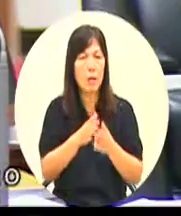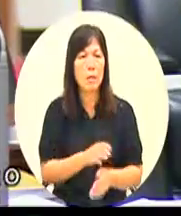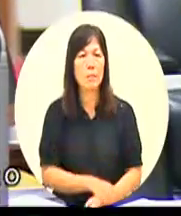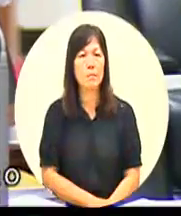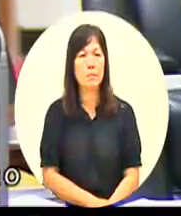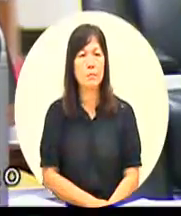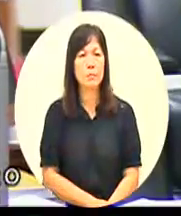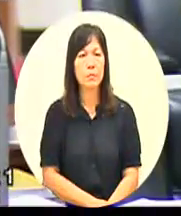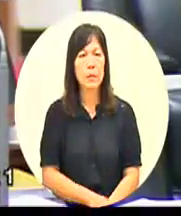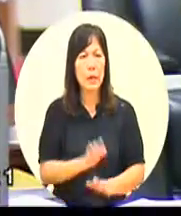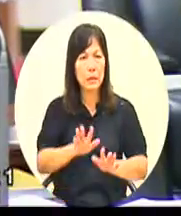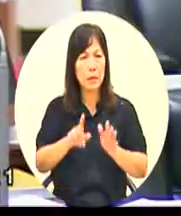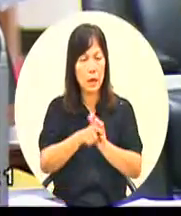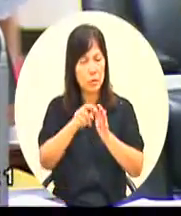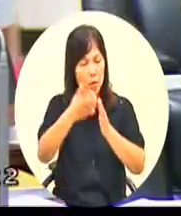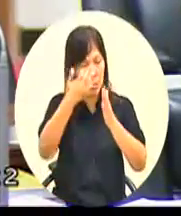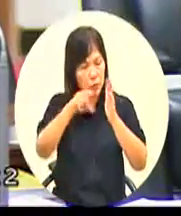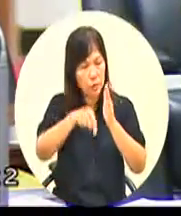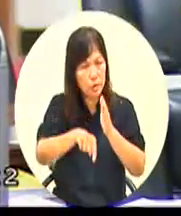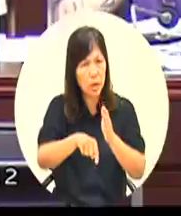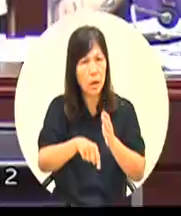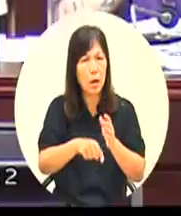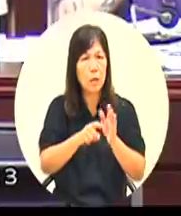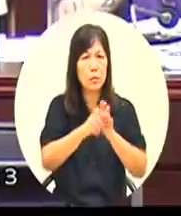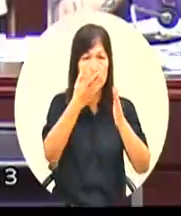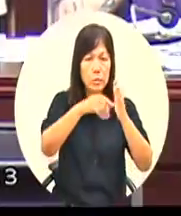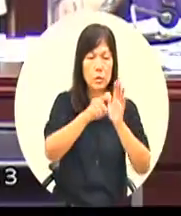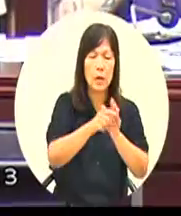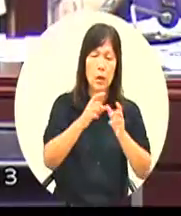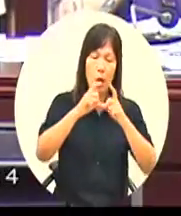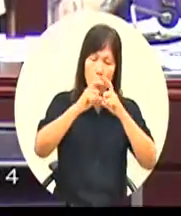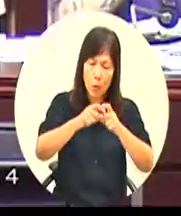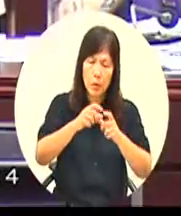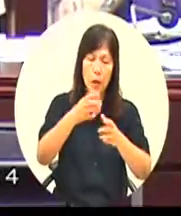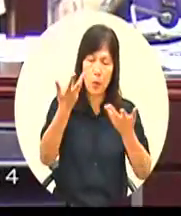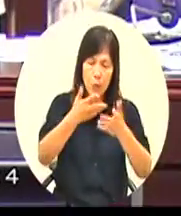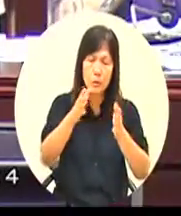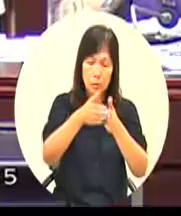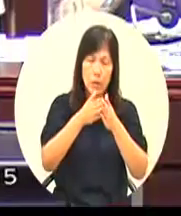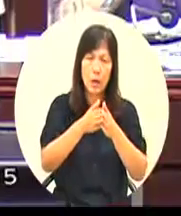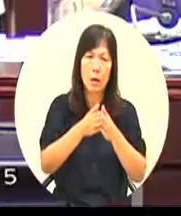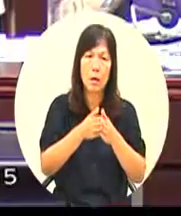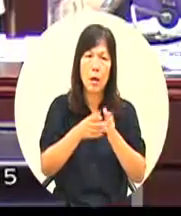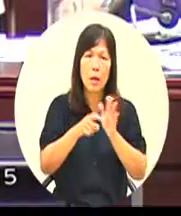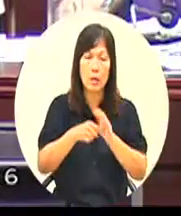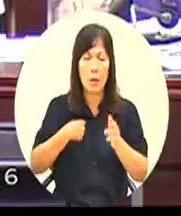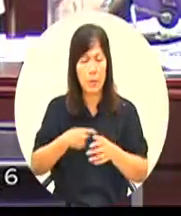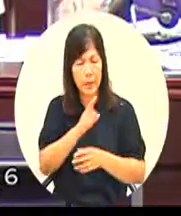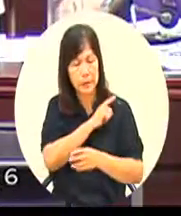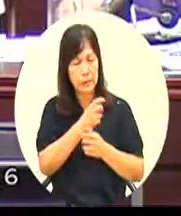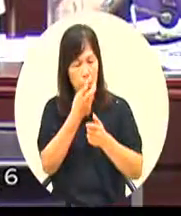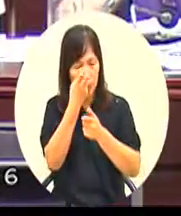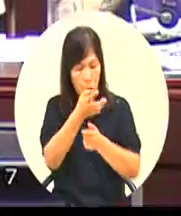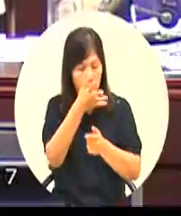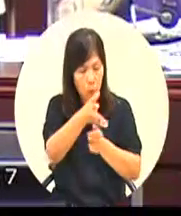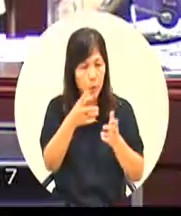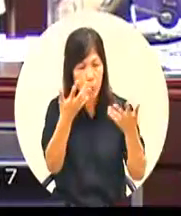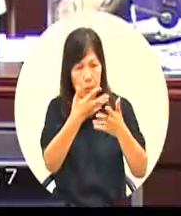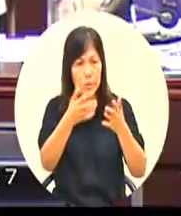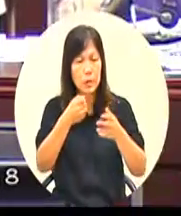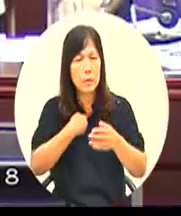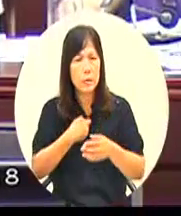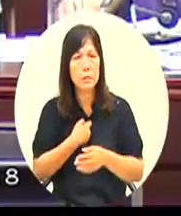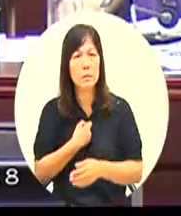这个 今天整个呈现不好的话， 双向就是学校也要反映问题，我们的助学 督学 也会去了解问题，两个都要。 也就是